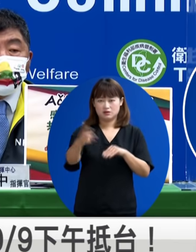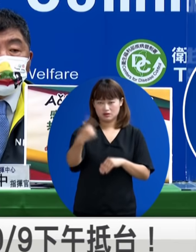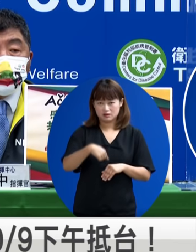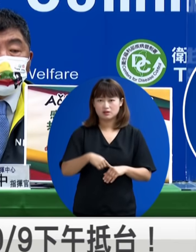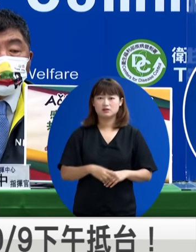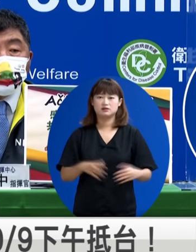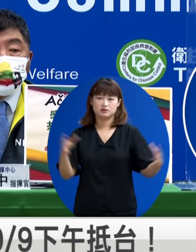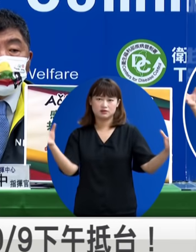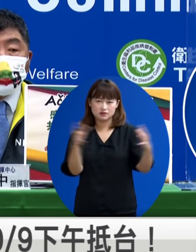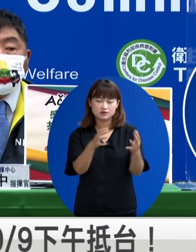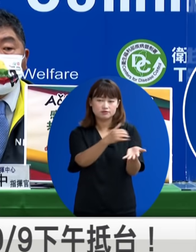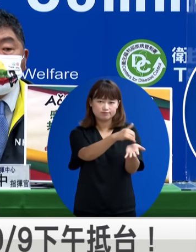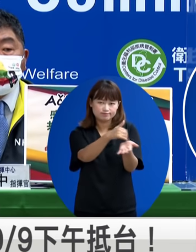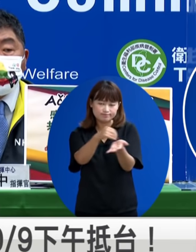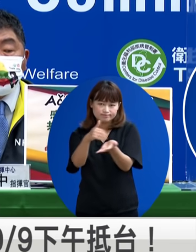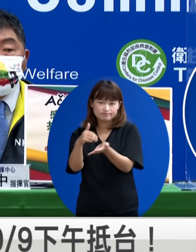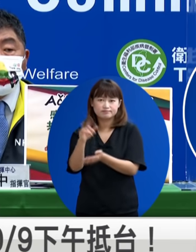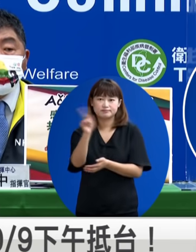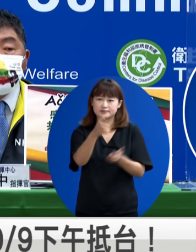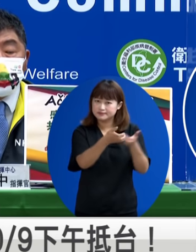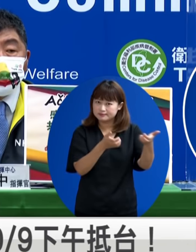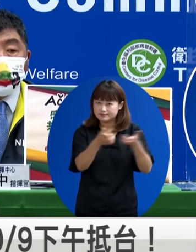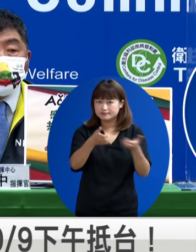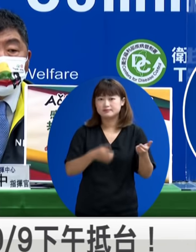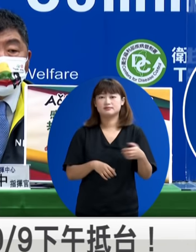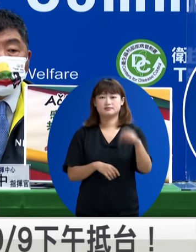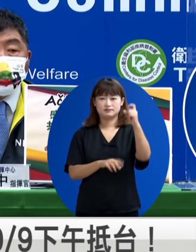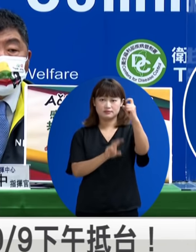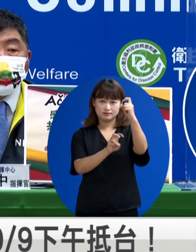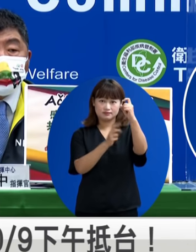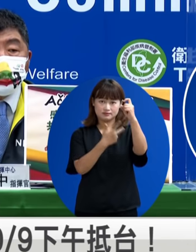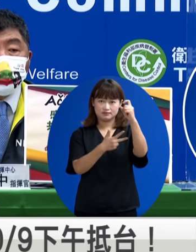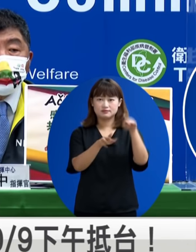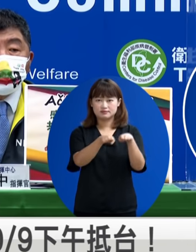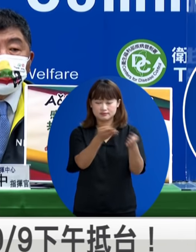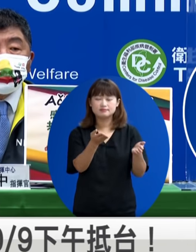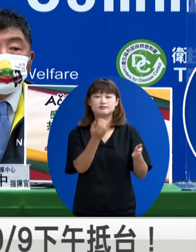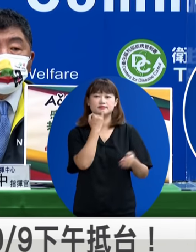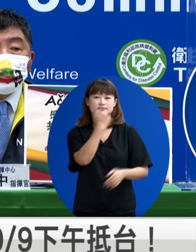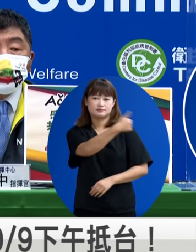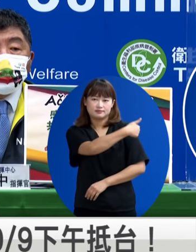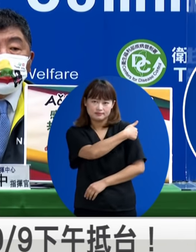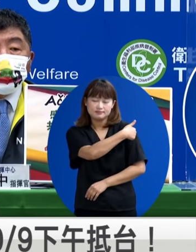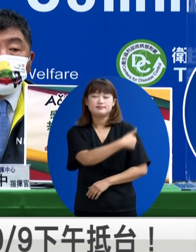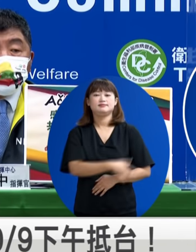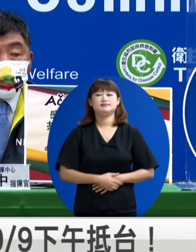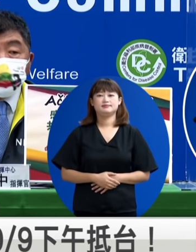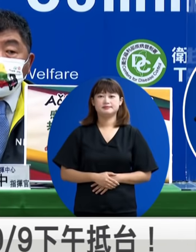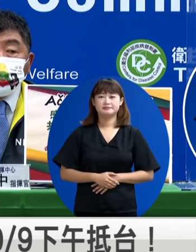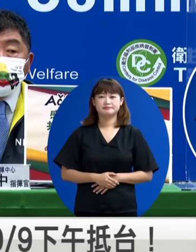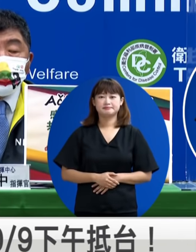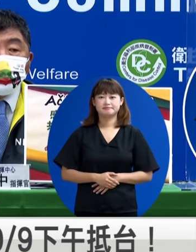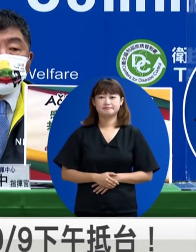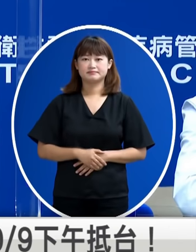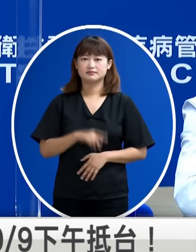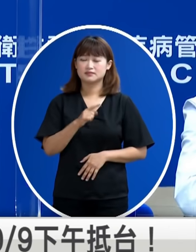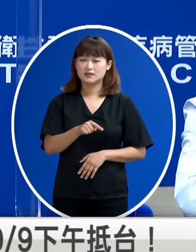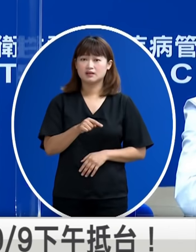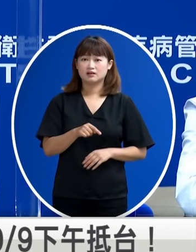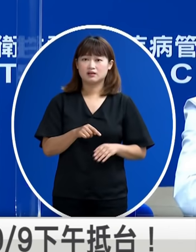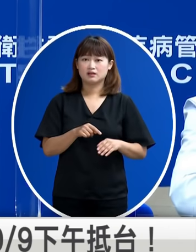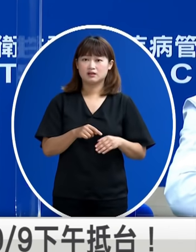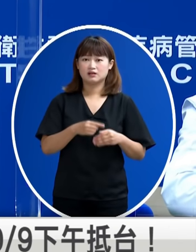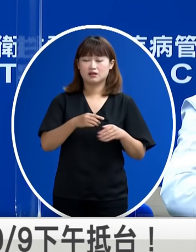打，那目计计划大概10月27号能够开始来使用。那其实这都开下去都